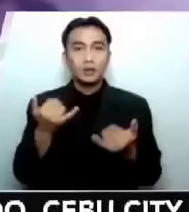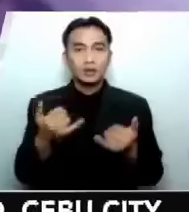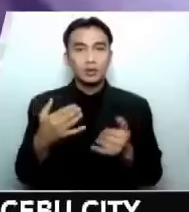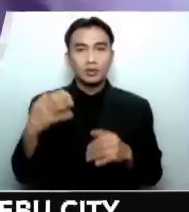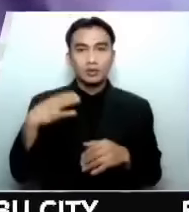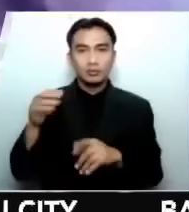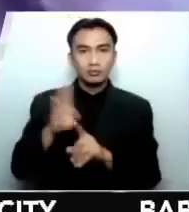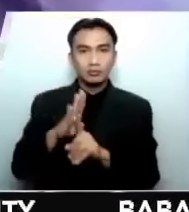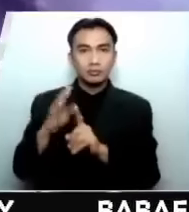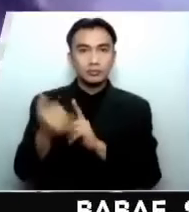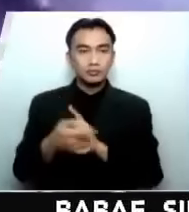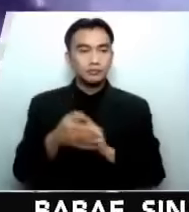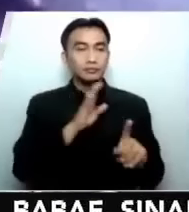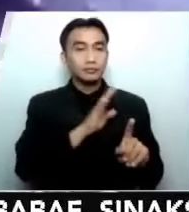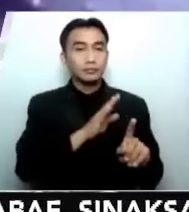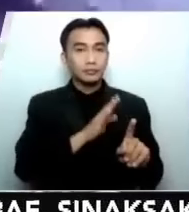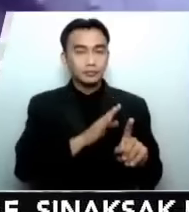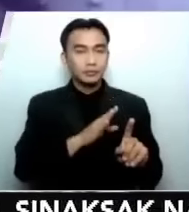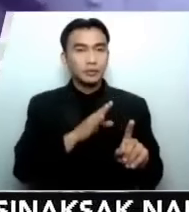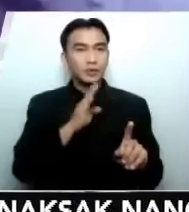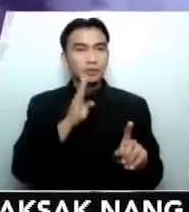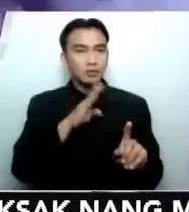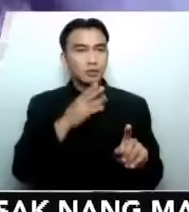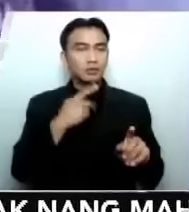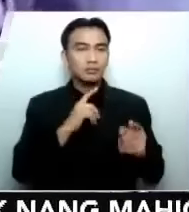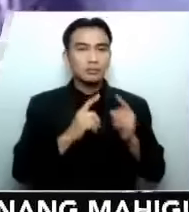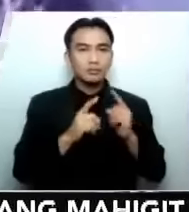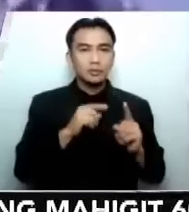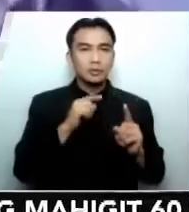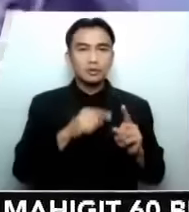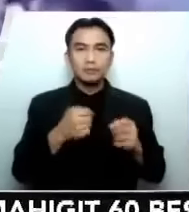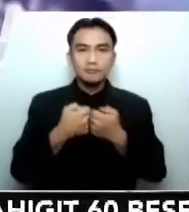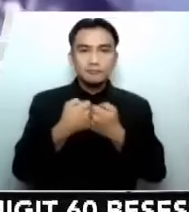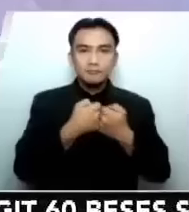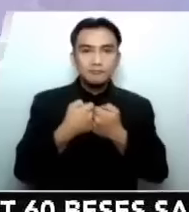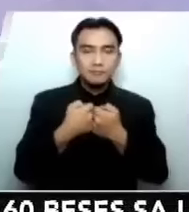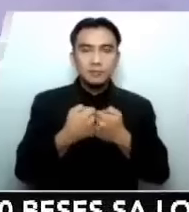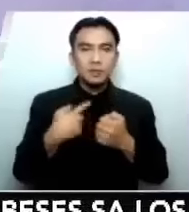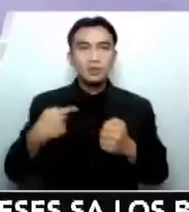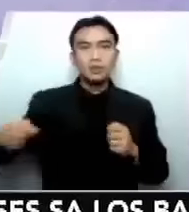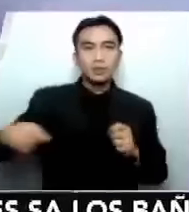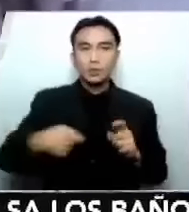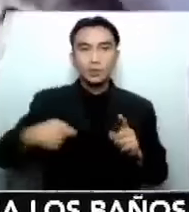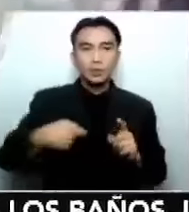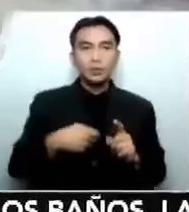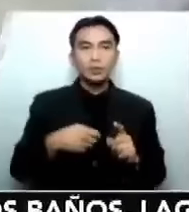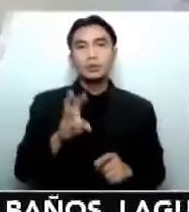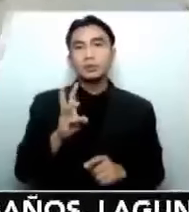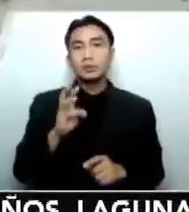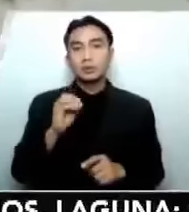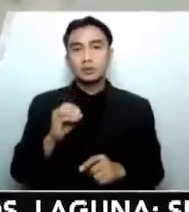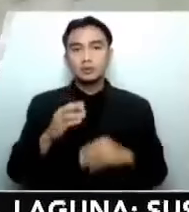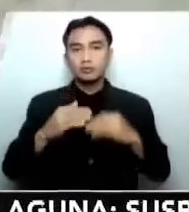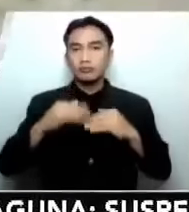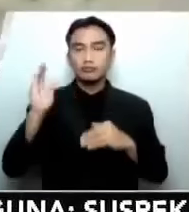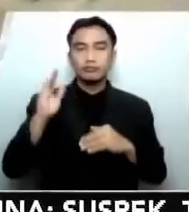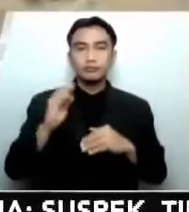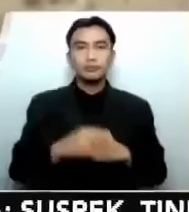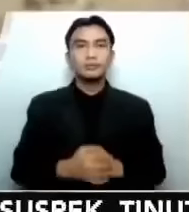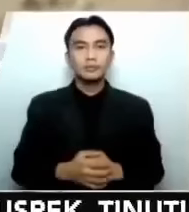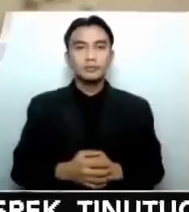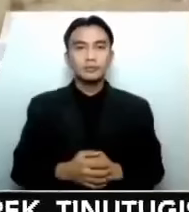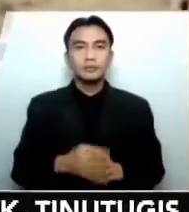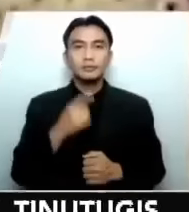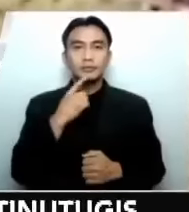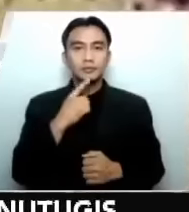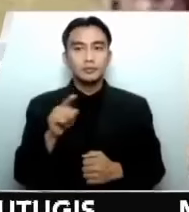biktima. Sabi nito, nalaban daw ang kapatid at nasaksak na mahigit 60 times. Ayon pa kay Barangay Kapitan Vargas, hindi rin sakop